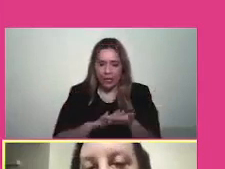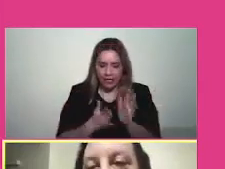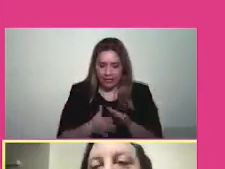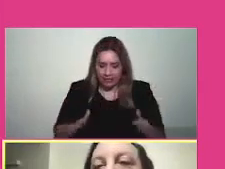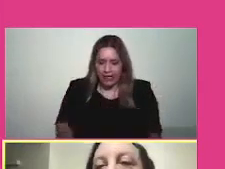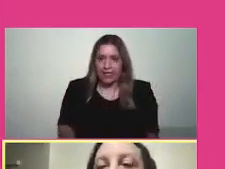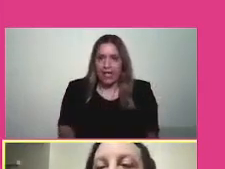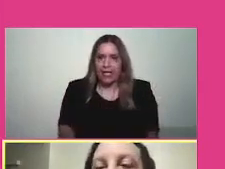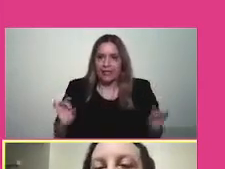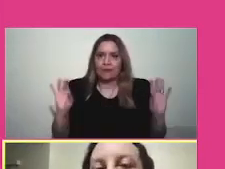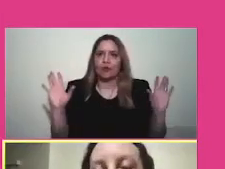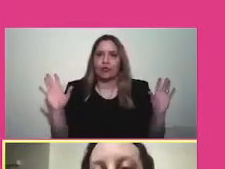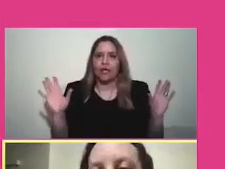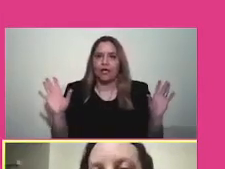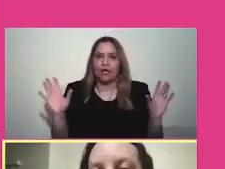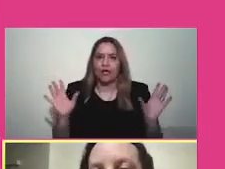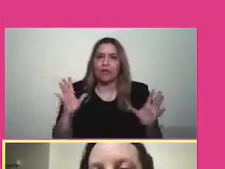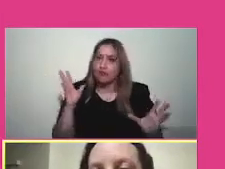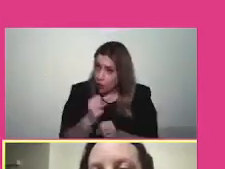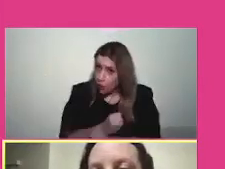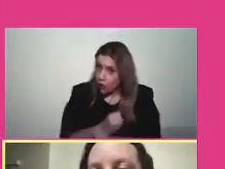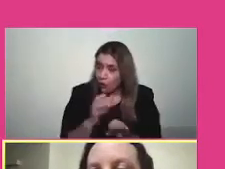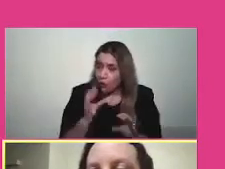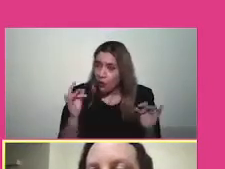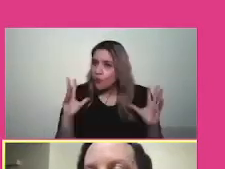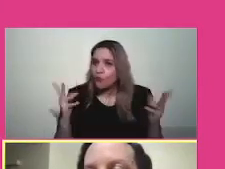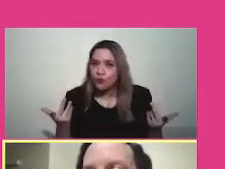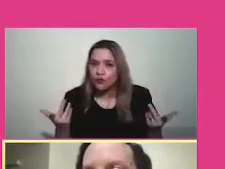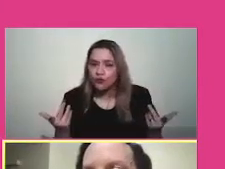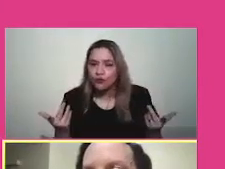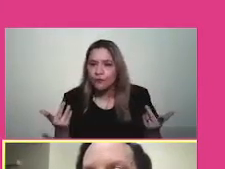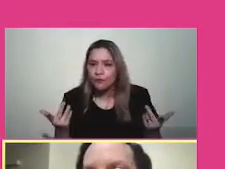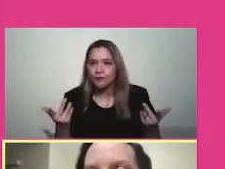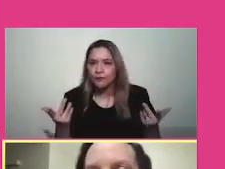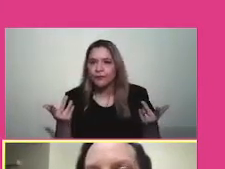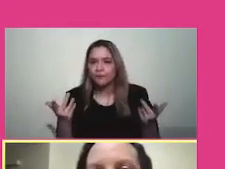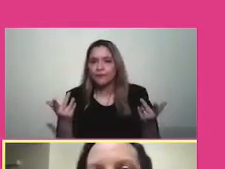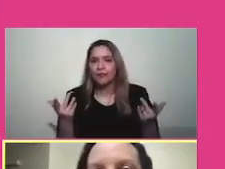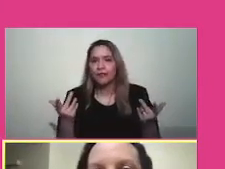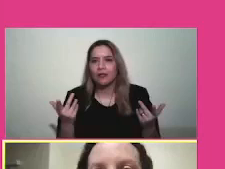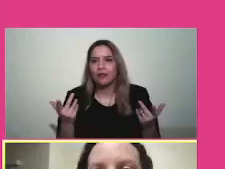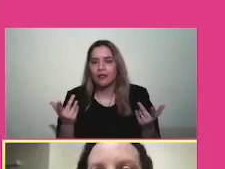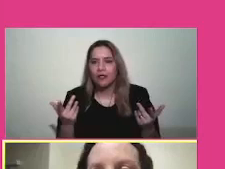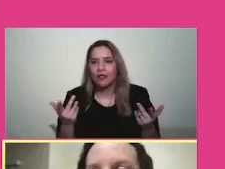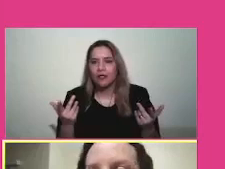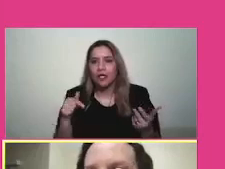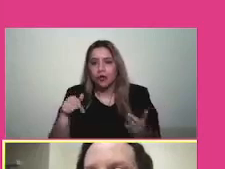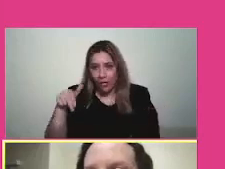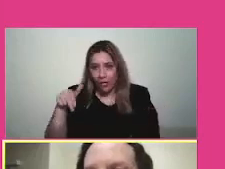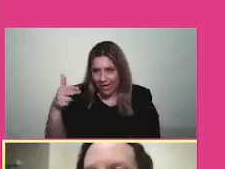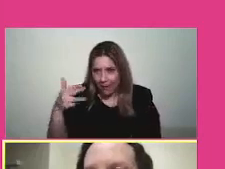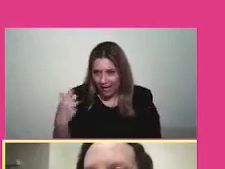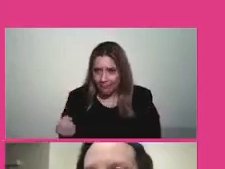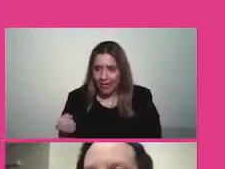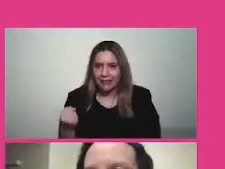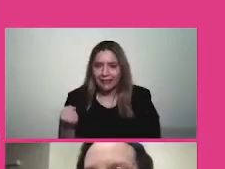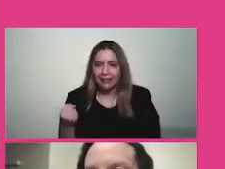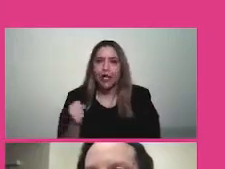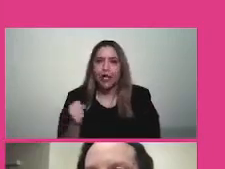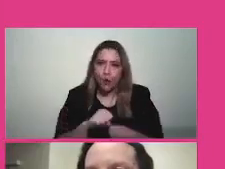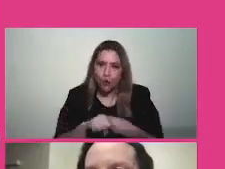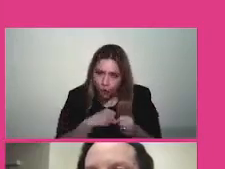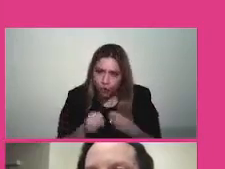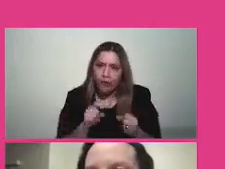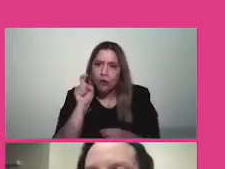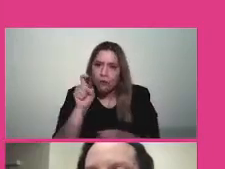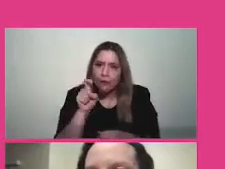χέρια μας. Πώς μπορούμε να το κάνουμε αυτό? Δεν ξέρω τώρα αν υπάρχει κάμερα εδώ. Προσπαθώ να ανοίξω την